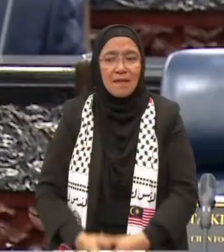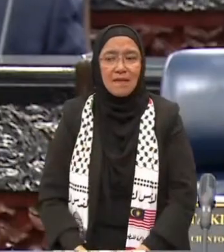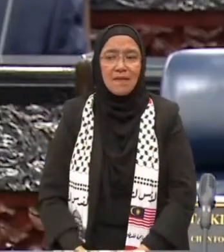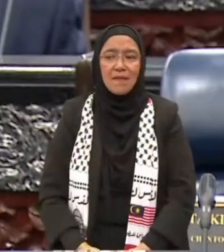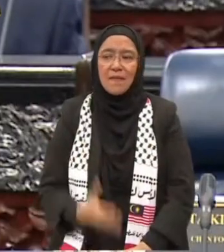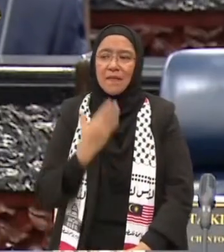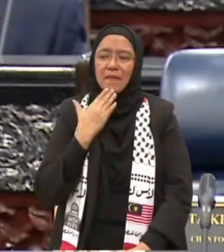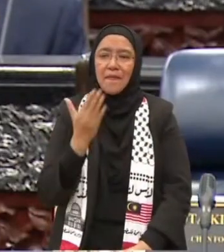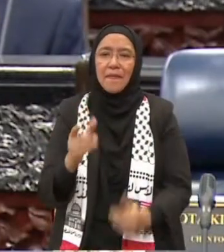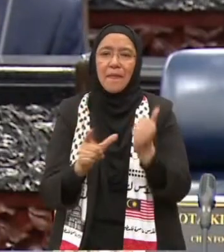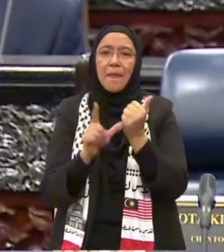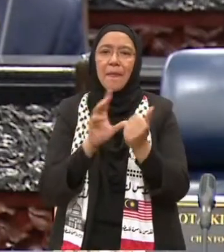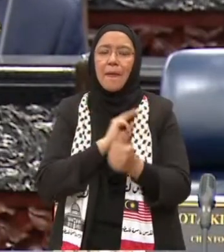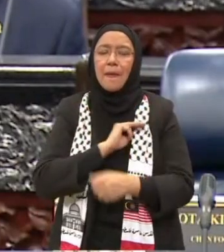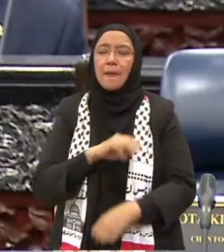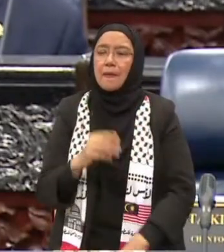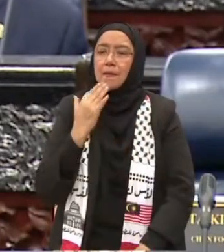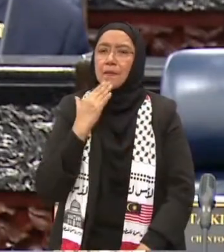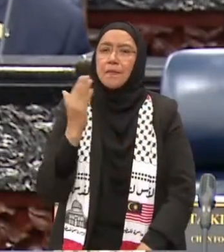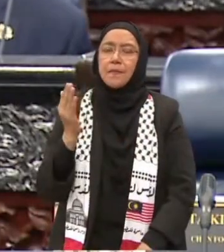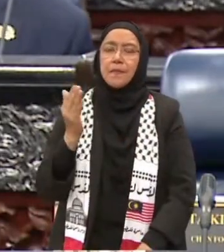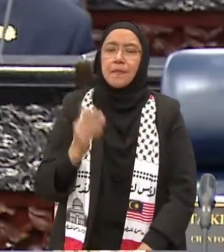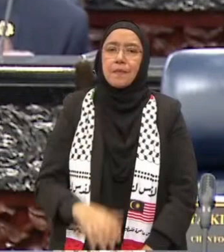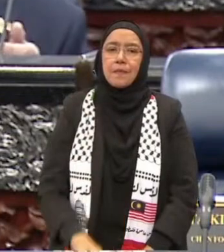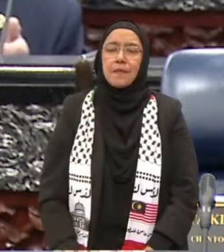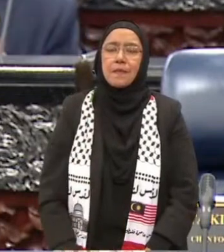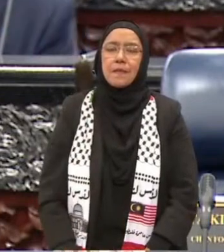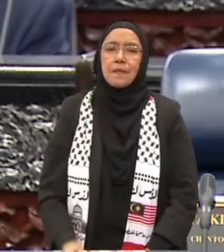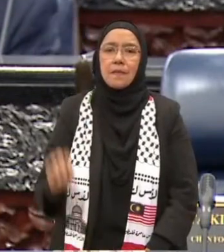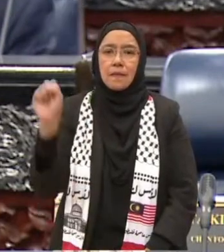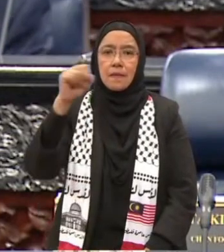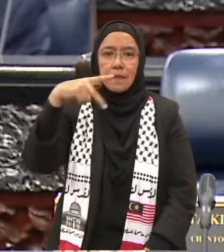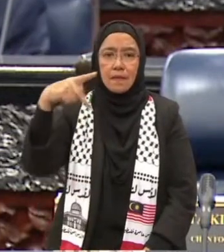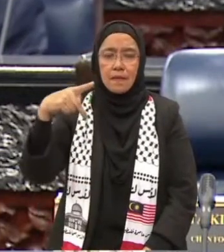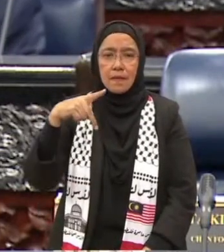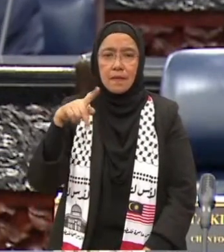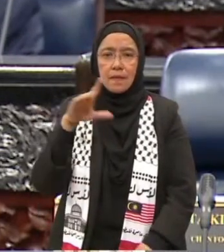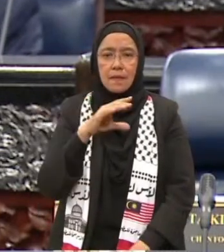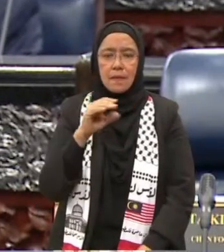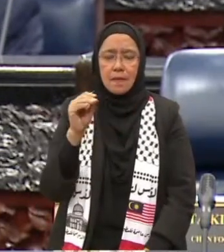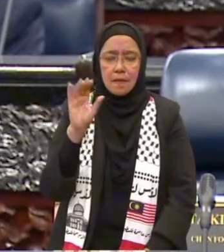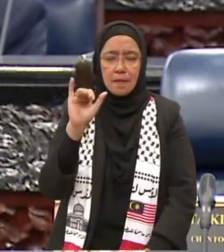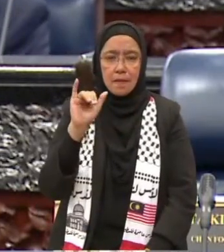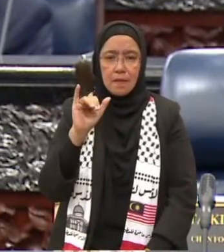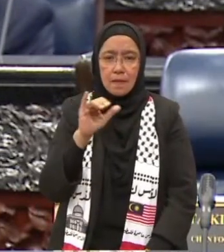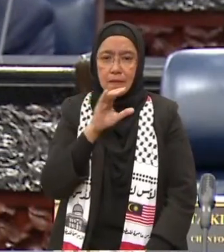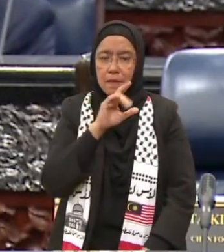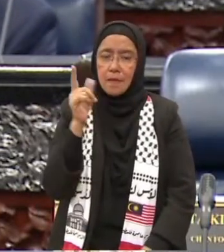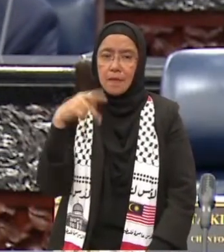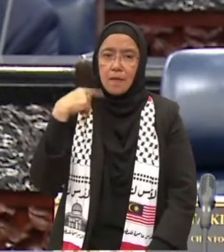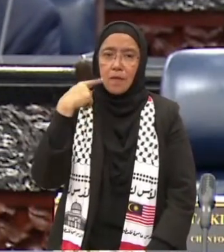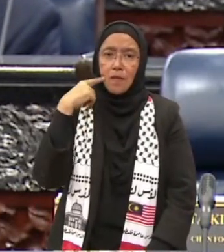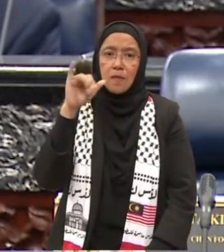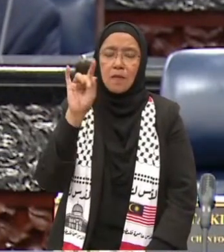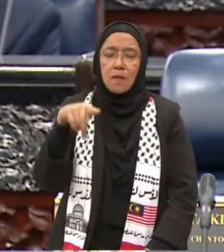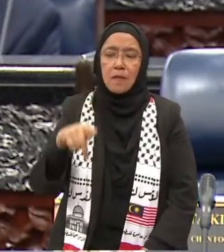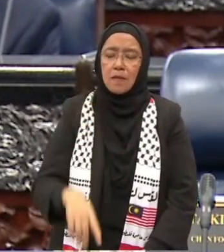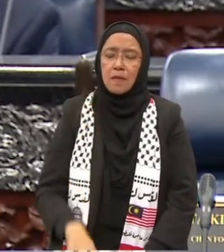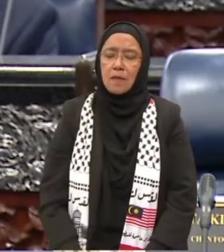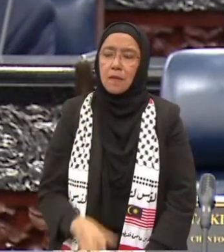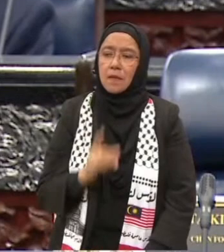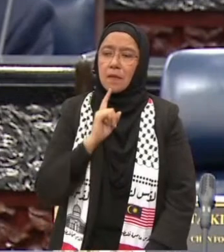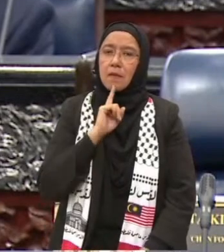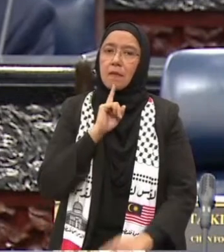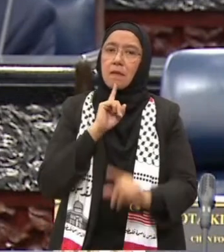Terima kasih Puan Yang di-Pertua, terima kasih kepada Sungai Petani. Sementara jawapan itu mungkin lebih komprehensif